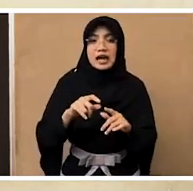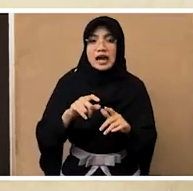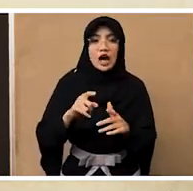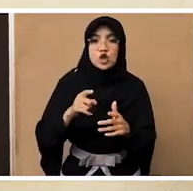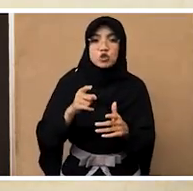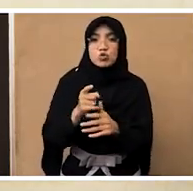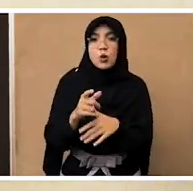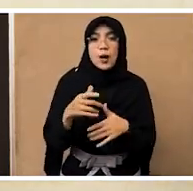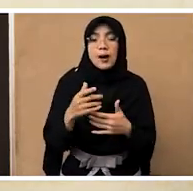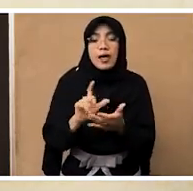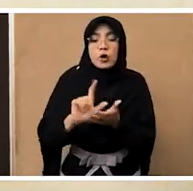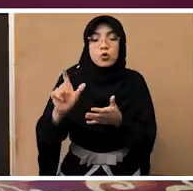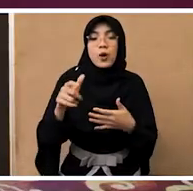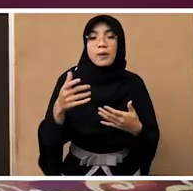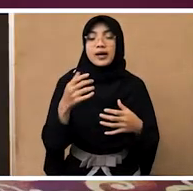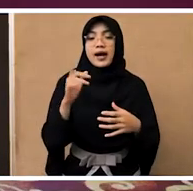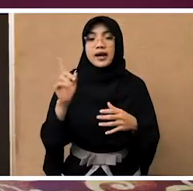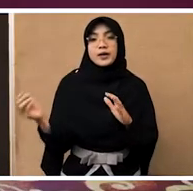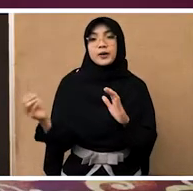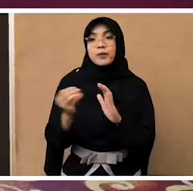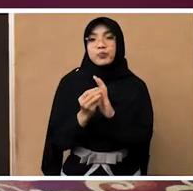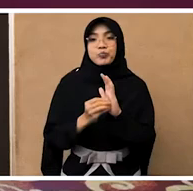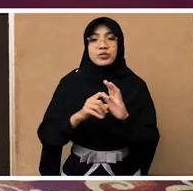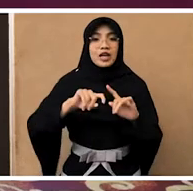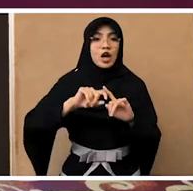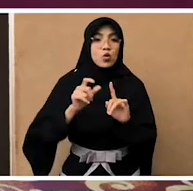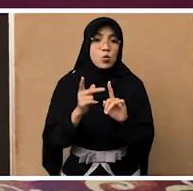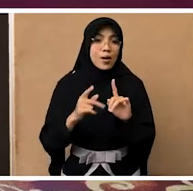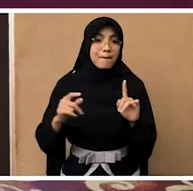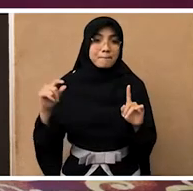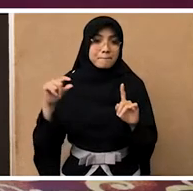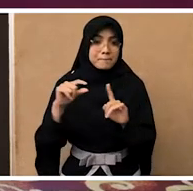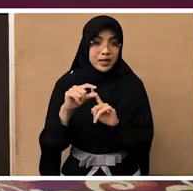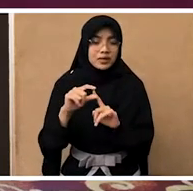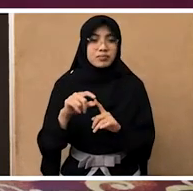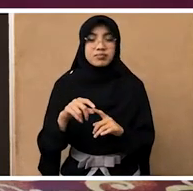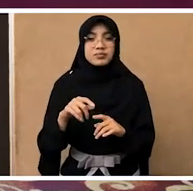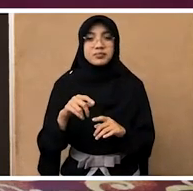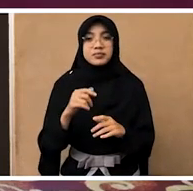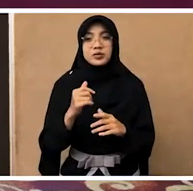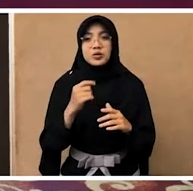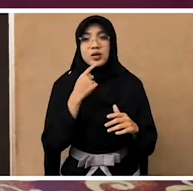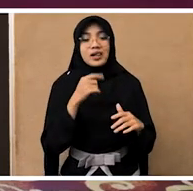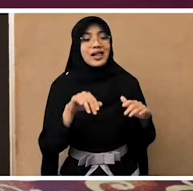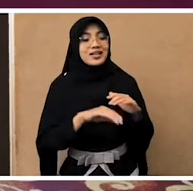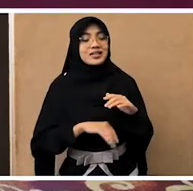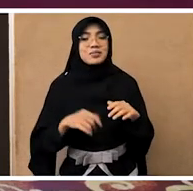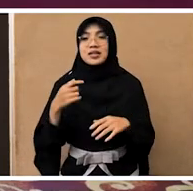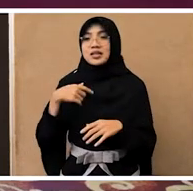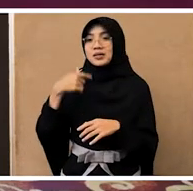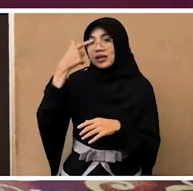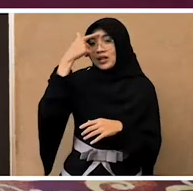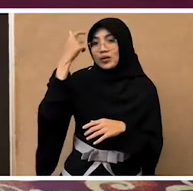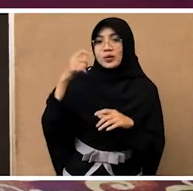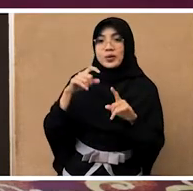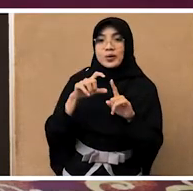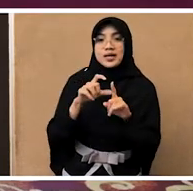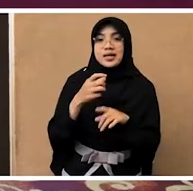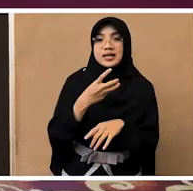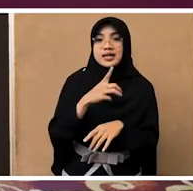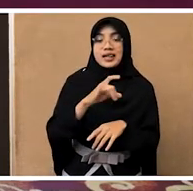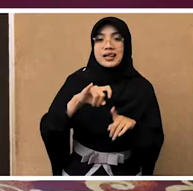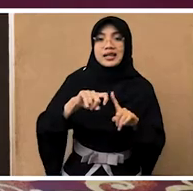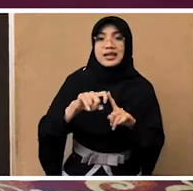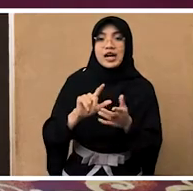ada di HP ini yang betul ini kita biar tahu juga ya delik aduan sama delik